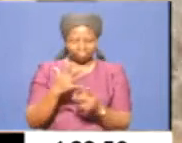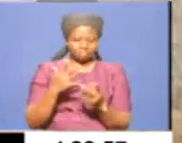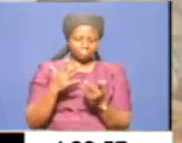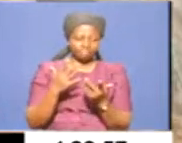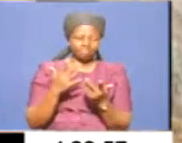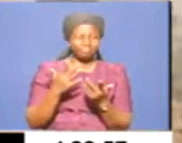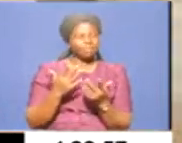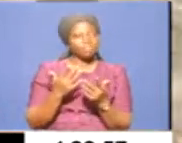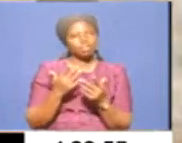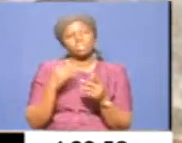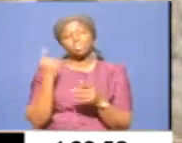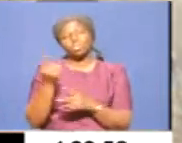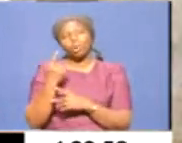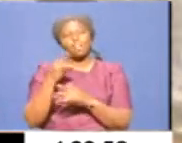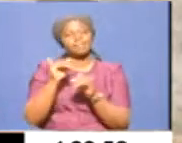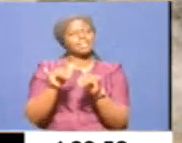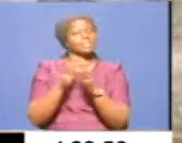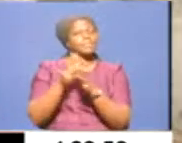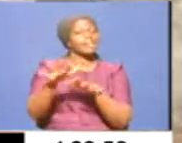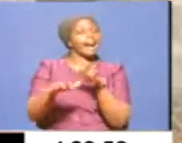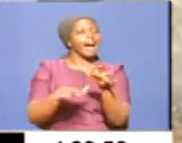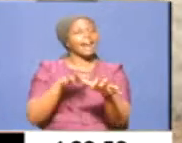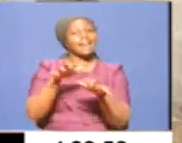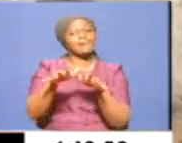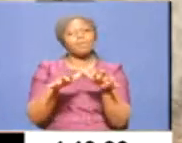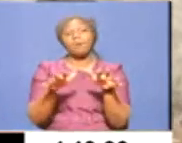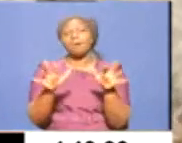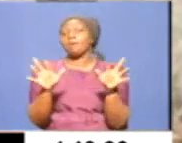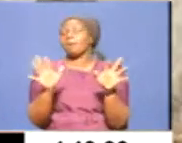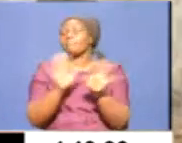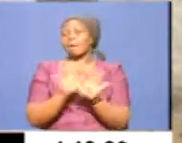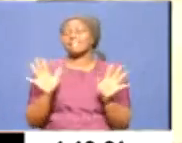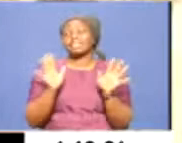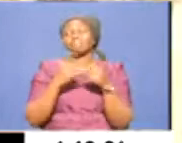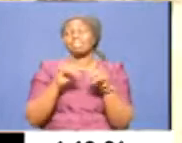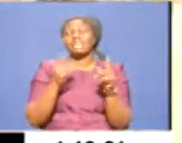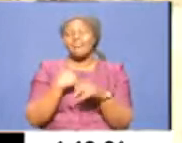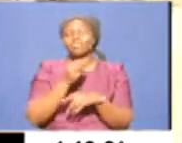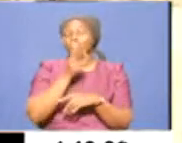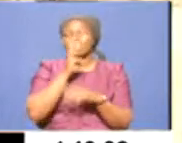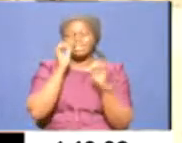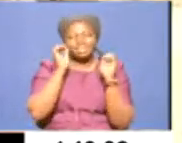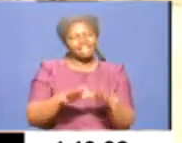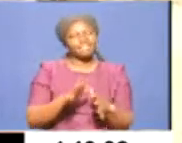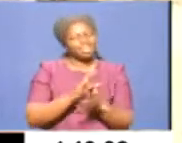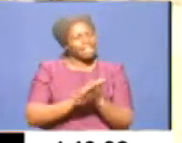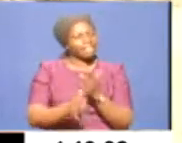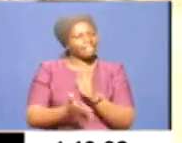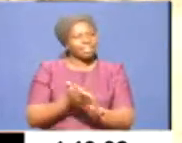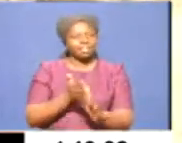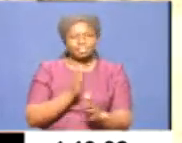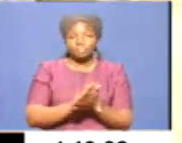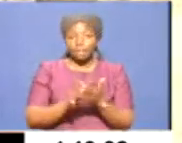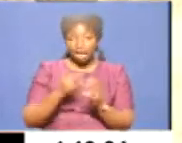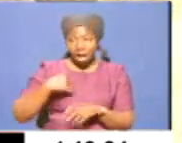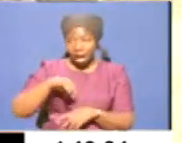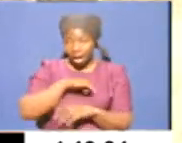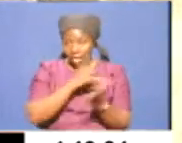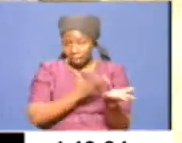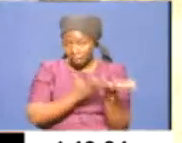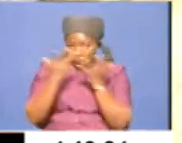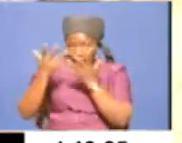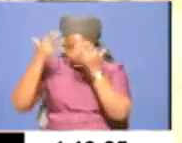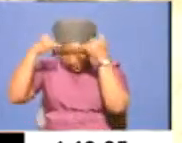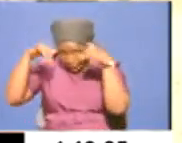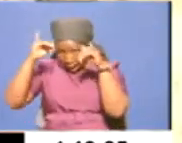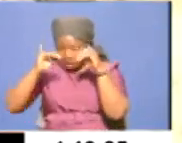nikukaa tu nazo tu hivi tayari hivi, lakini hakuna maji, hakuna kila kitu. Tuwaleta ng'ombe kunywa maji na ng'ombe zetu